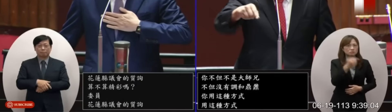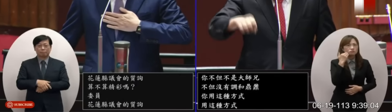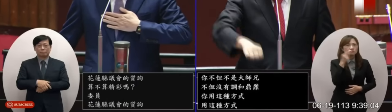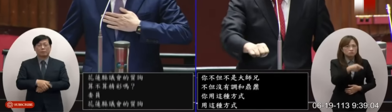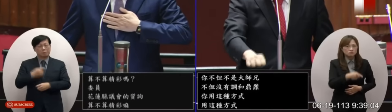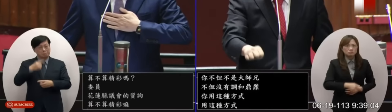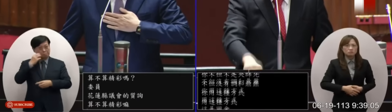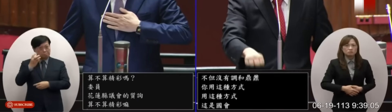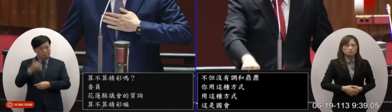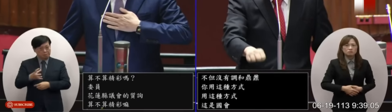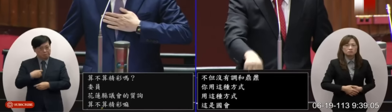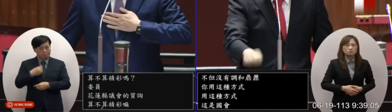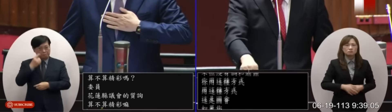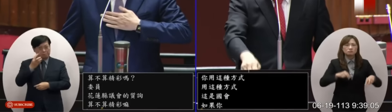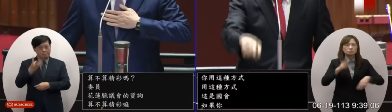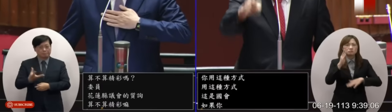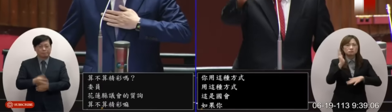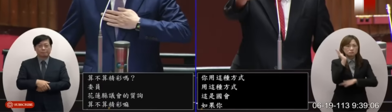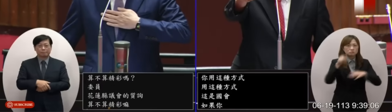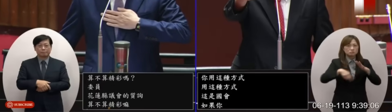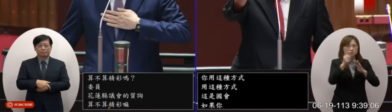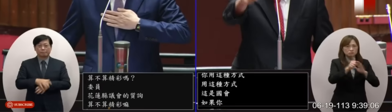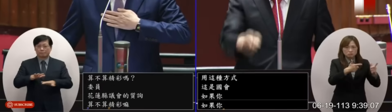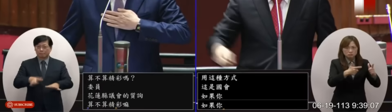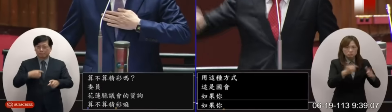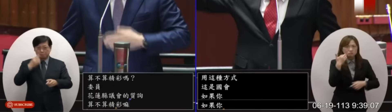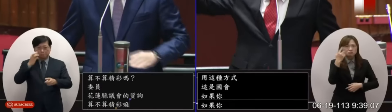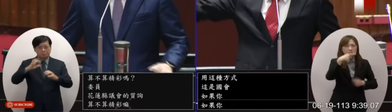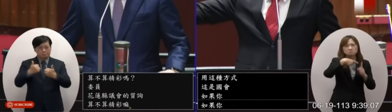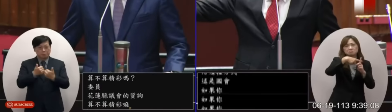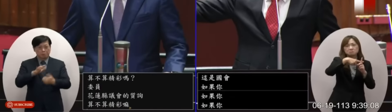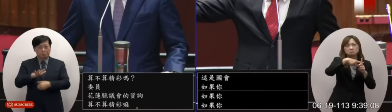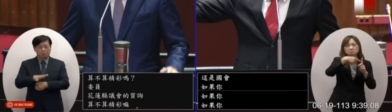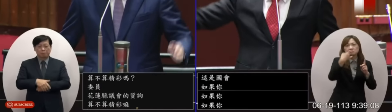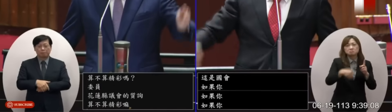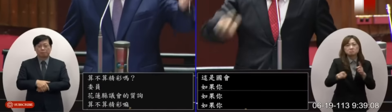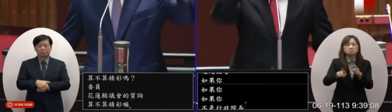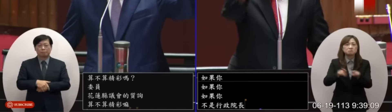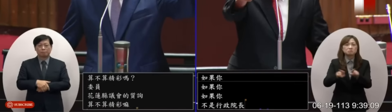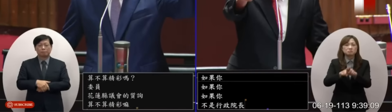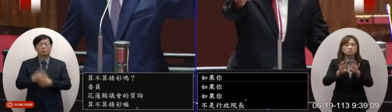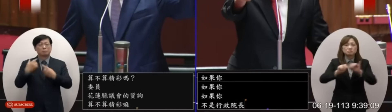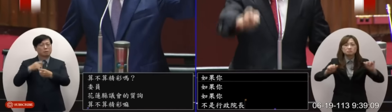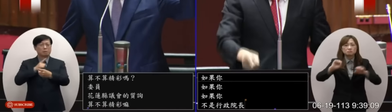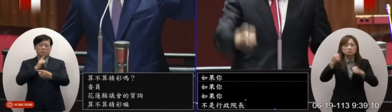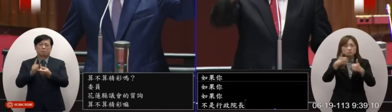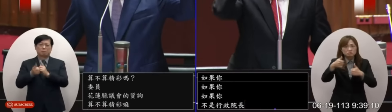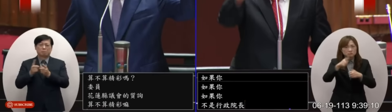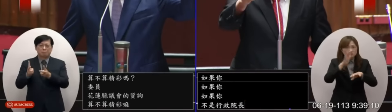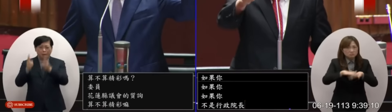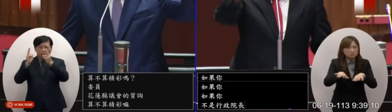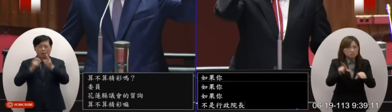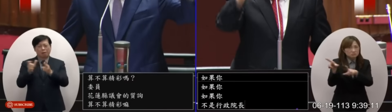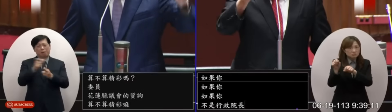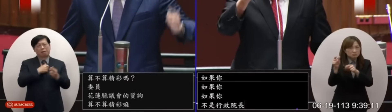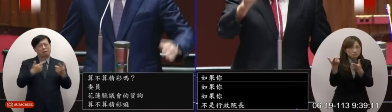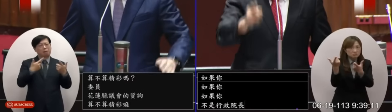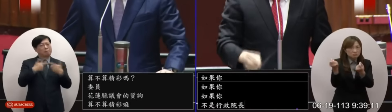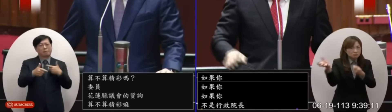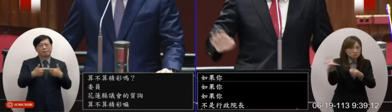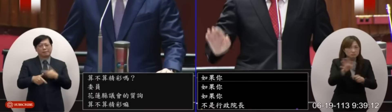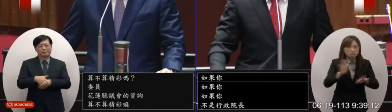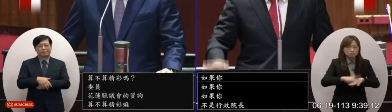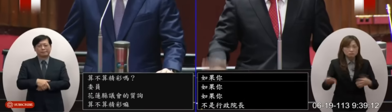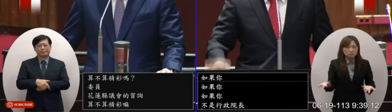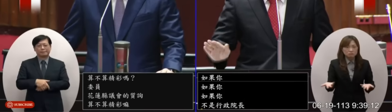如果你 国会了吗？ 不是行政院长，如果你的水平是地方议会议员， 因为 你可以这么做。 断章取义的方式， 所以卓院